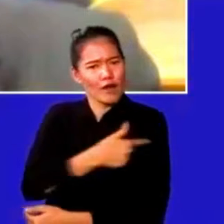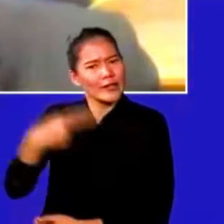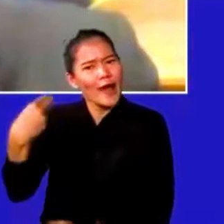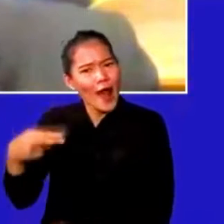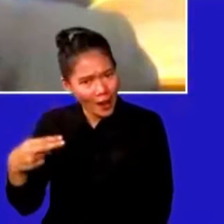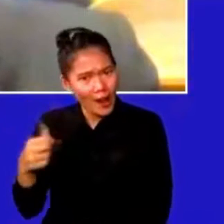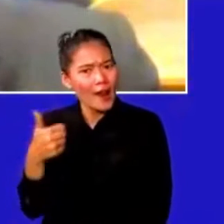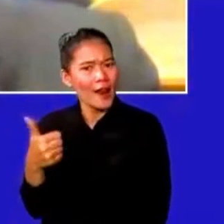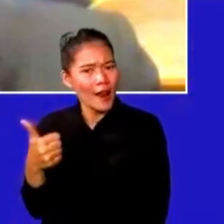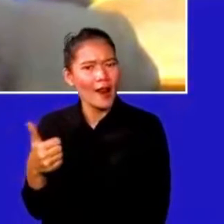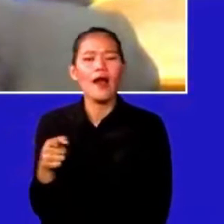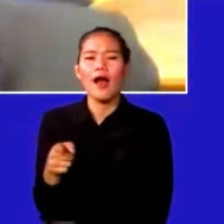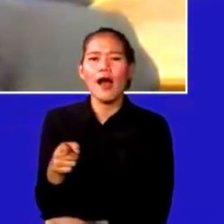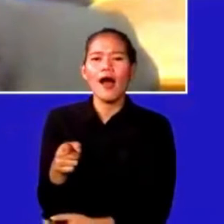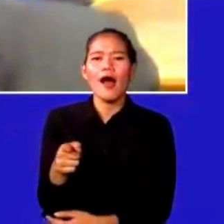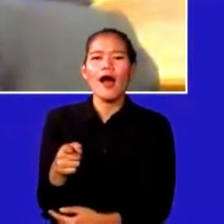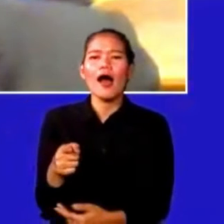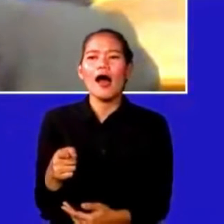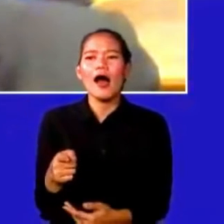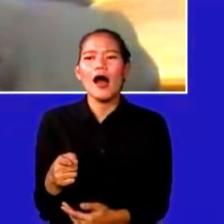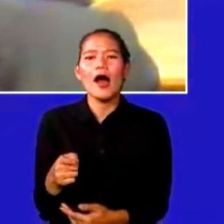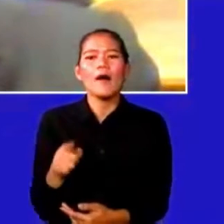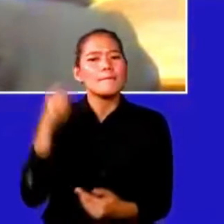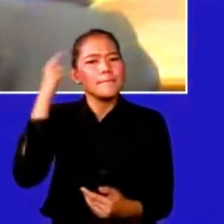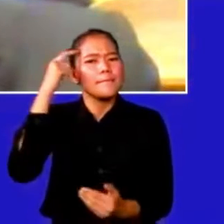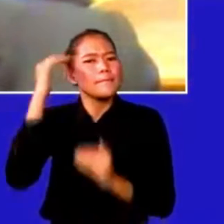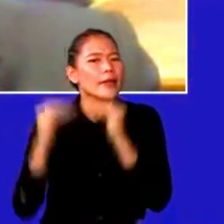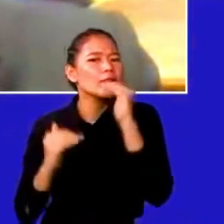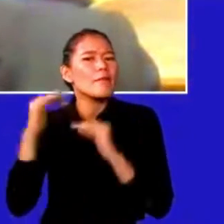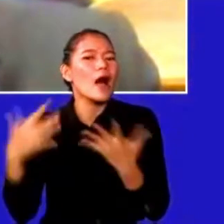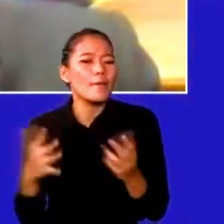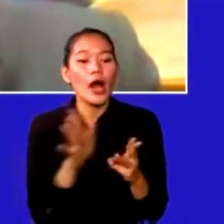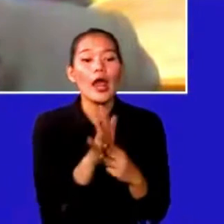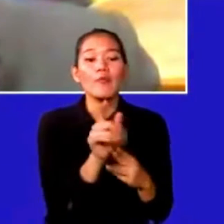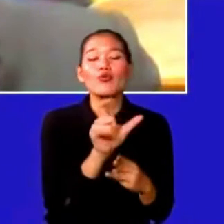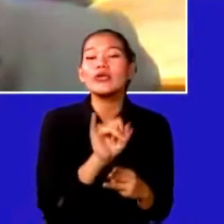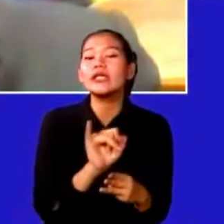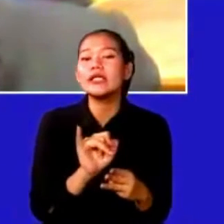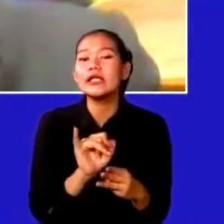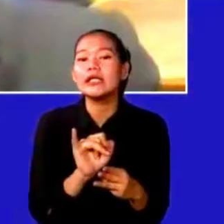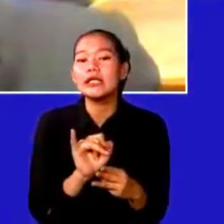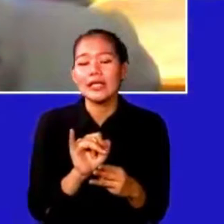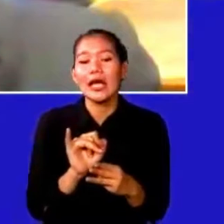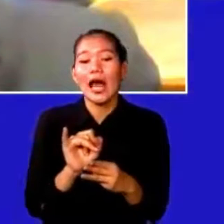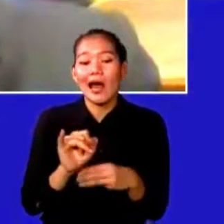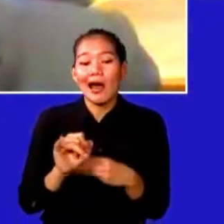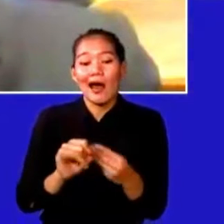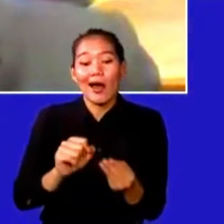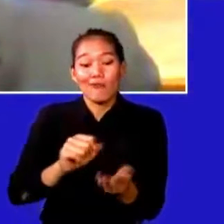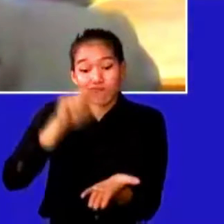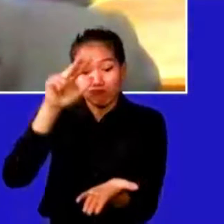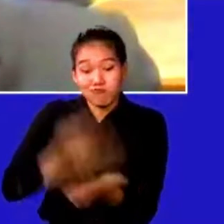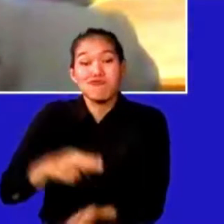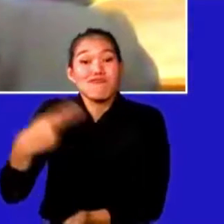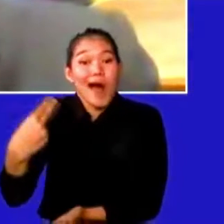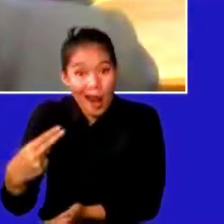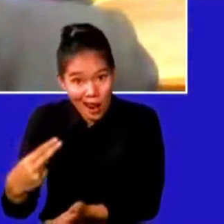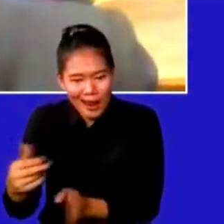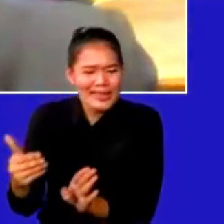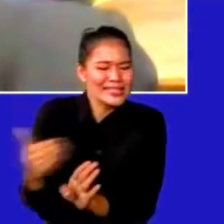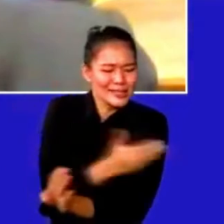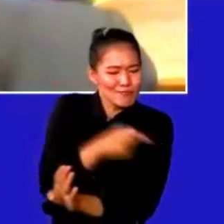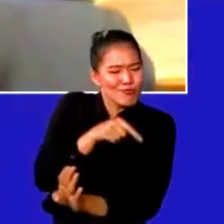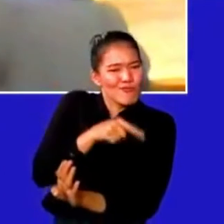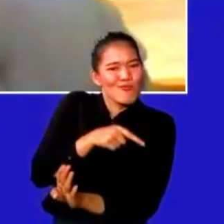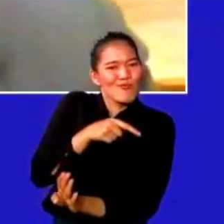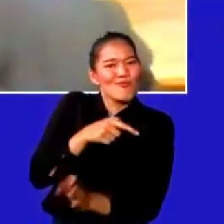kesucian vaksin ini apa saja yang dipertimbangkan dari mu ini sebelum MUI mengeluarkan fatwa halal untuk vaksin